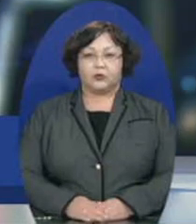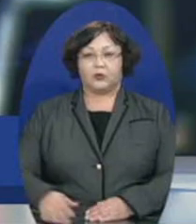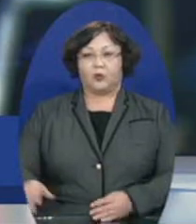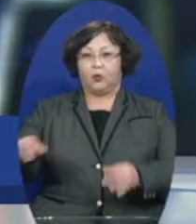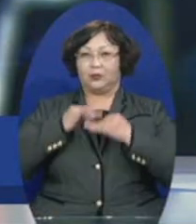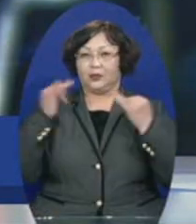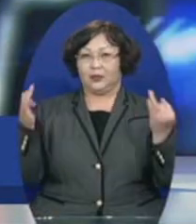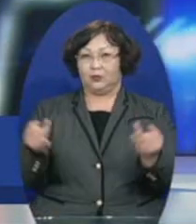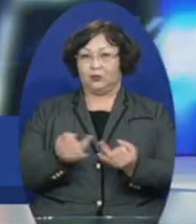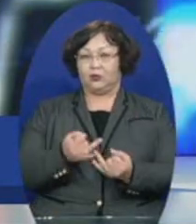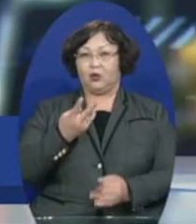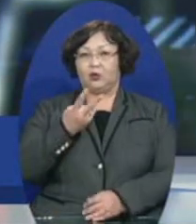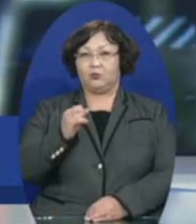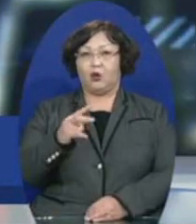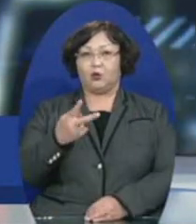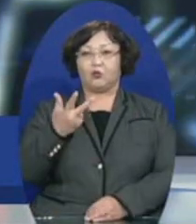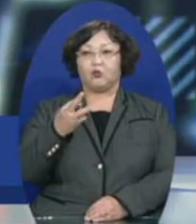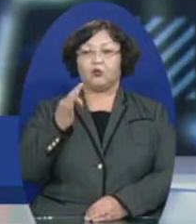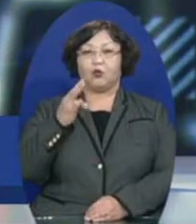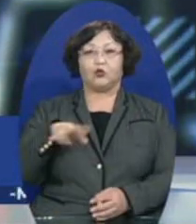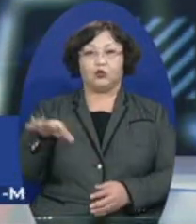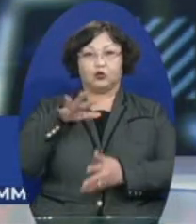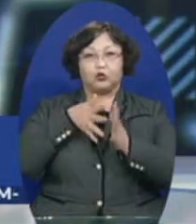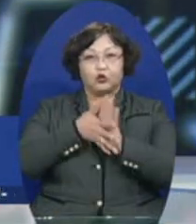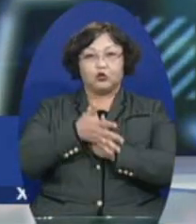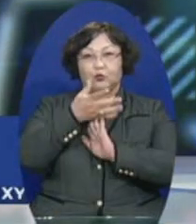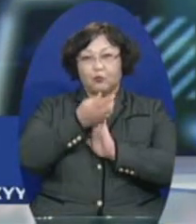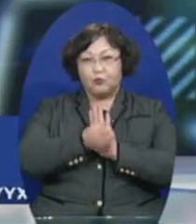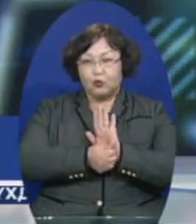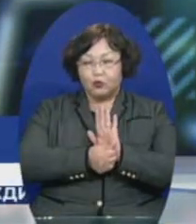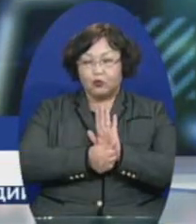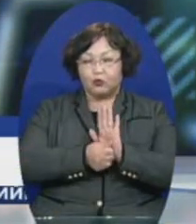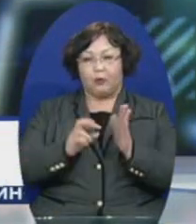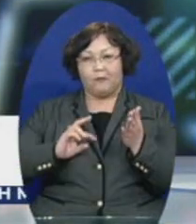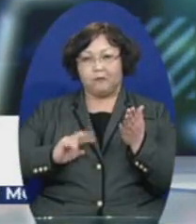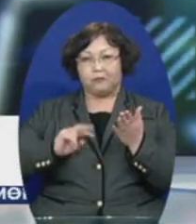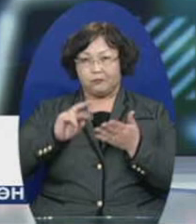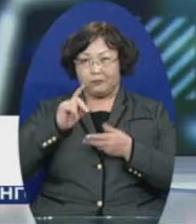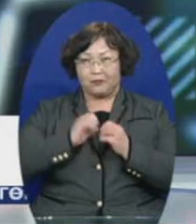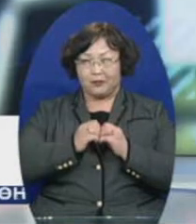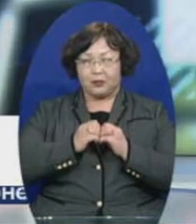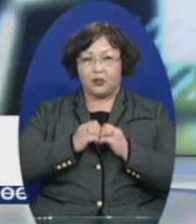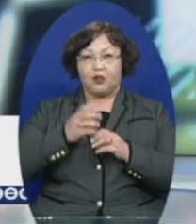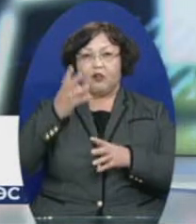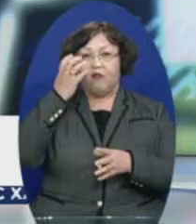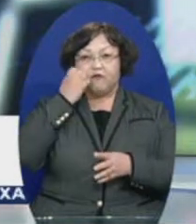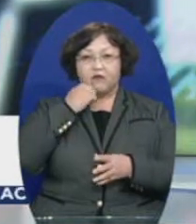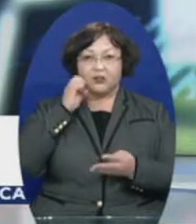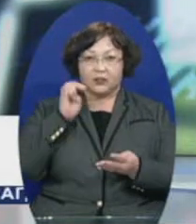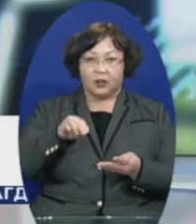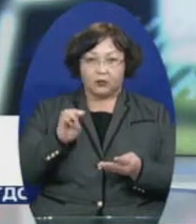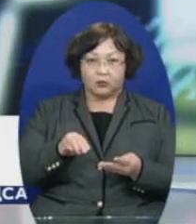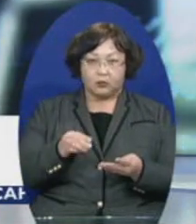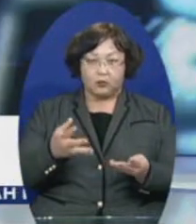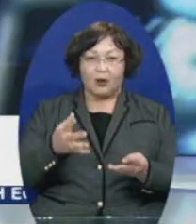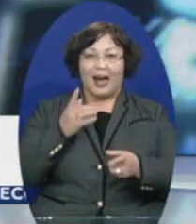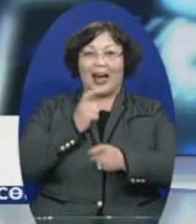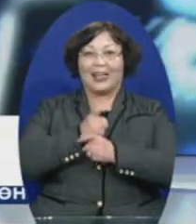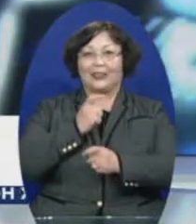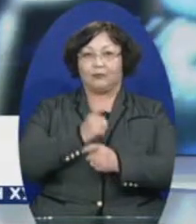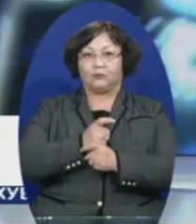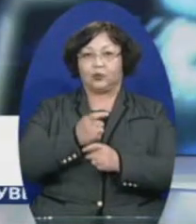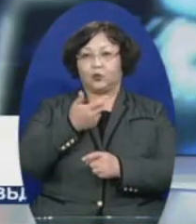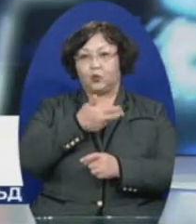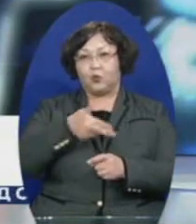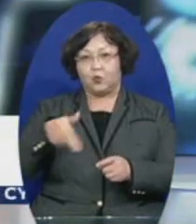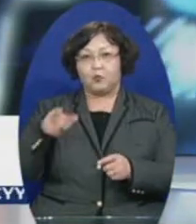Улсын хурал 2023 оны төсөвт тодотгол хийсэн. За энэ удаагийн төсвийн тодотгол өндөр насны тэтгэр болоод халамжийн